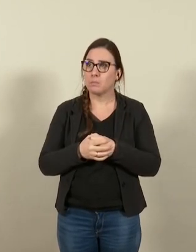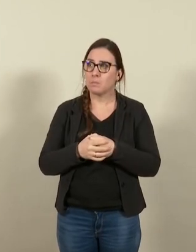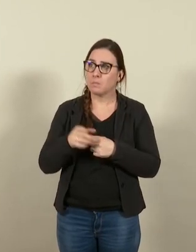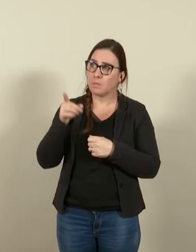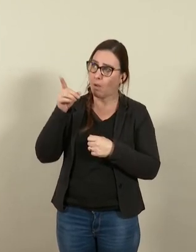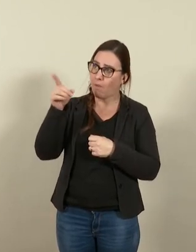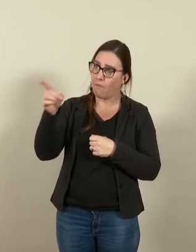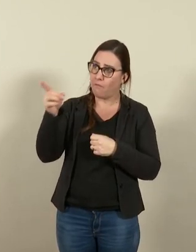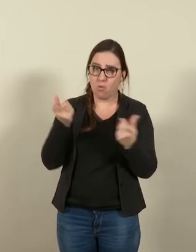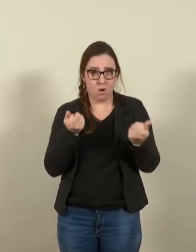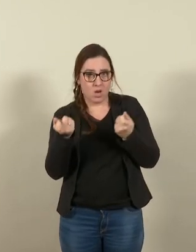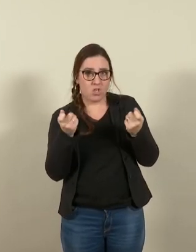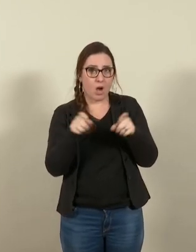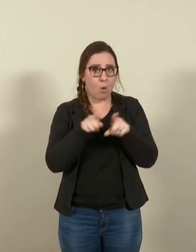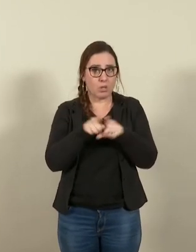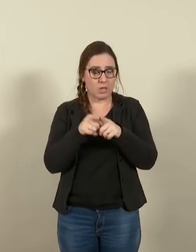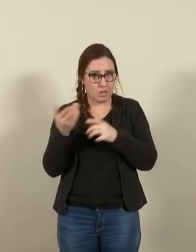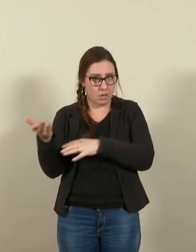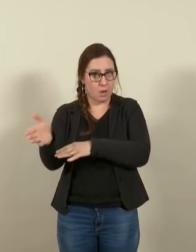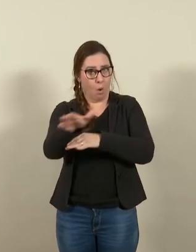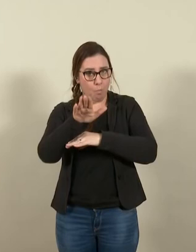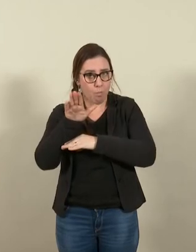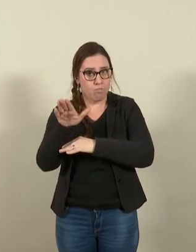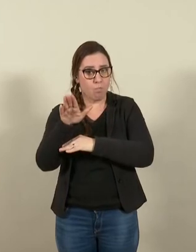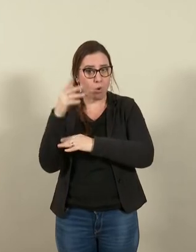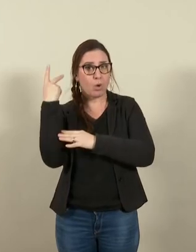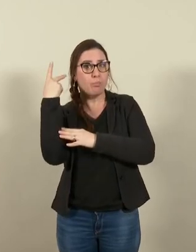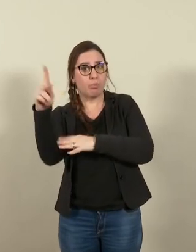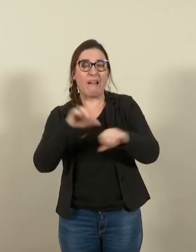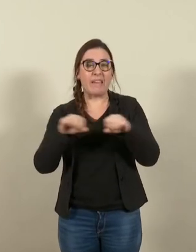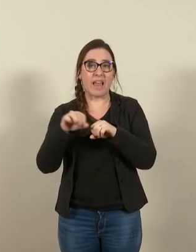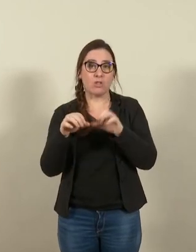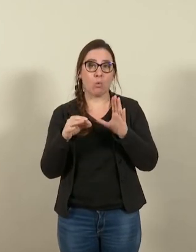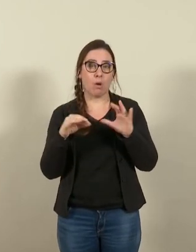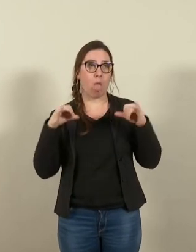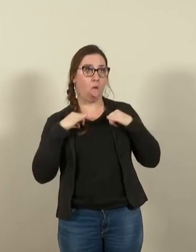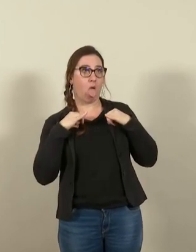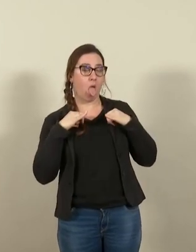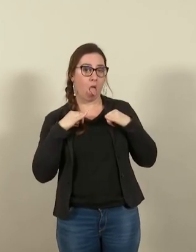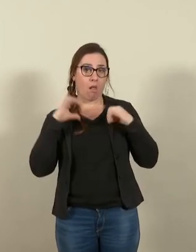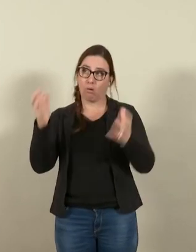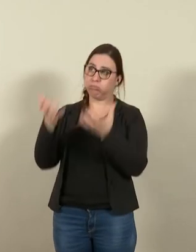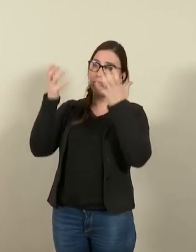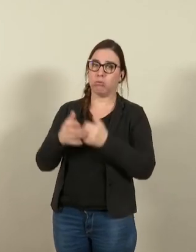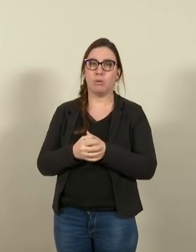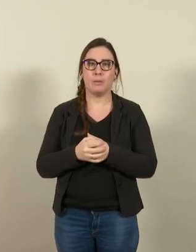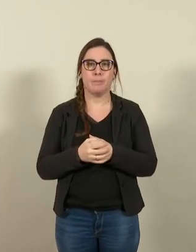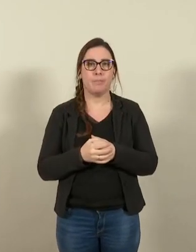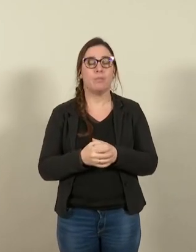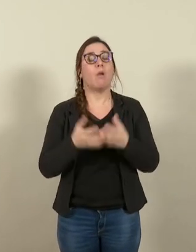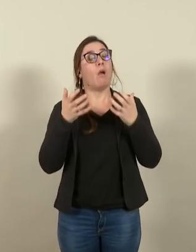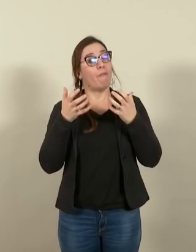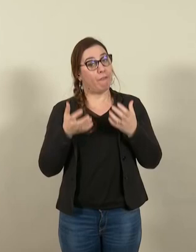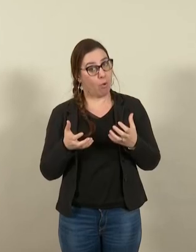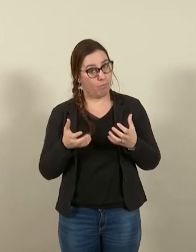conduire à faire l'angle de la démonstration de votre inaction donc euh alors nous je souhaite